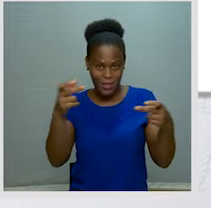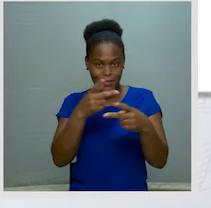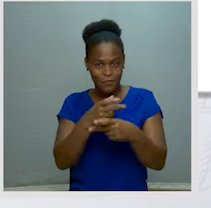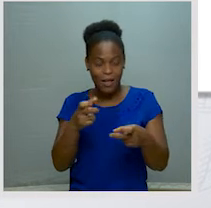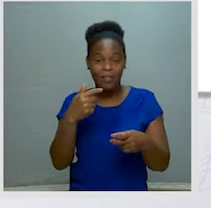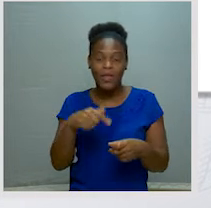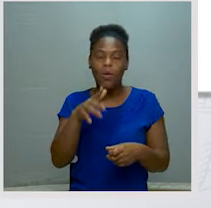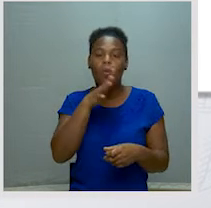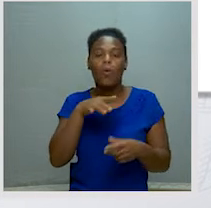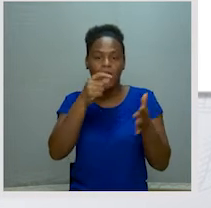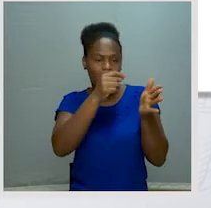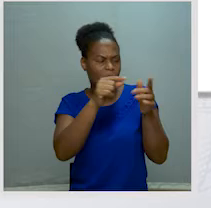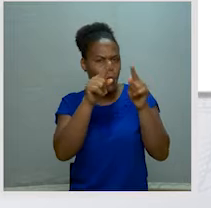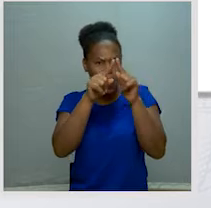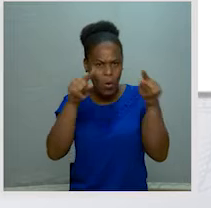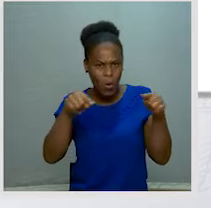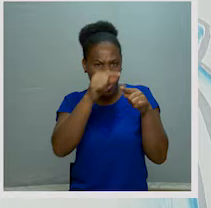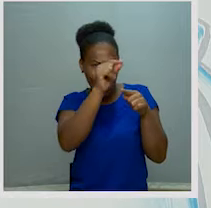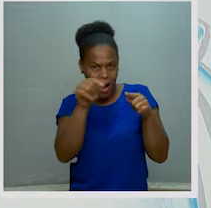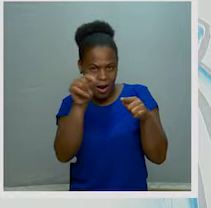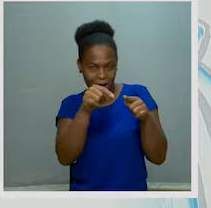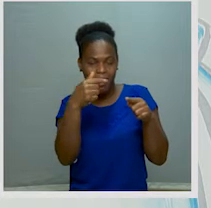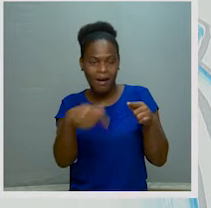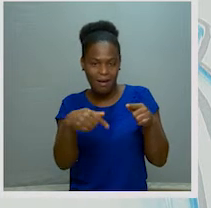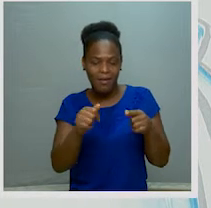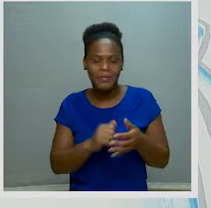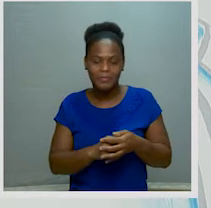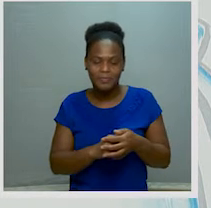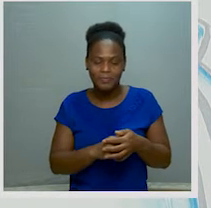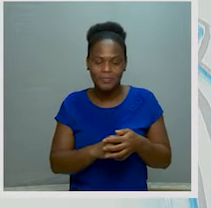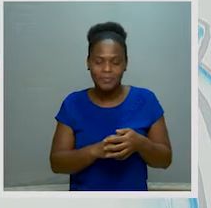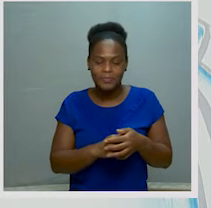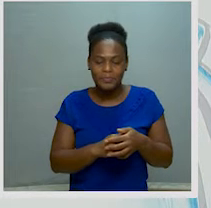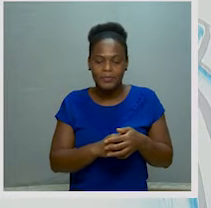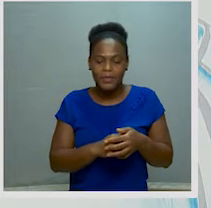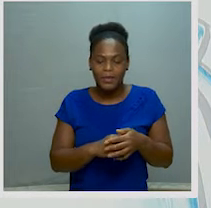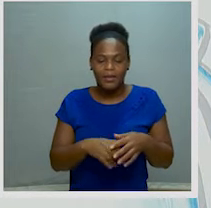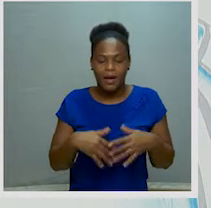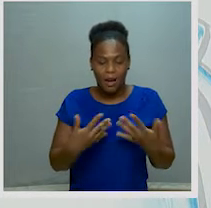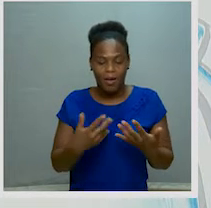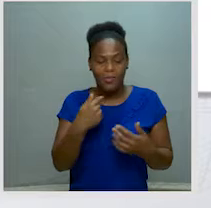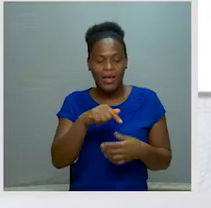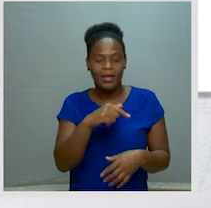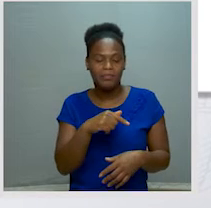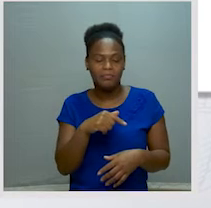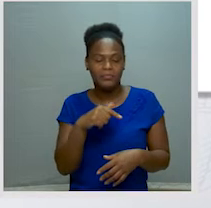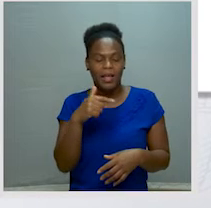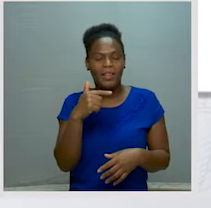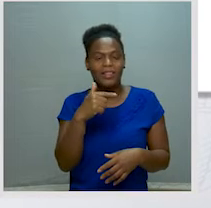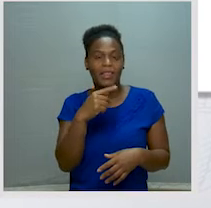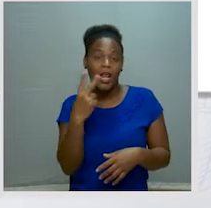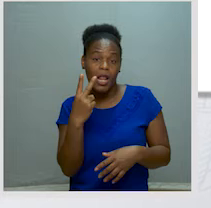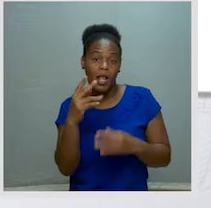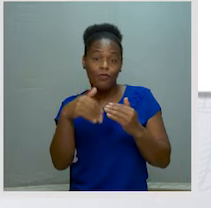a où cocher. C'est bon? Vous voyez les phrases? Donc, nous avons